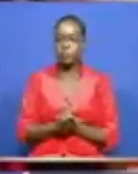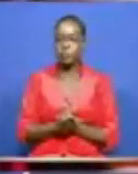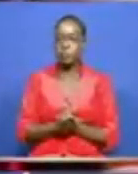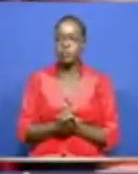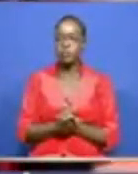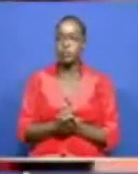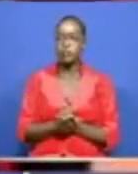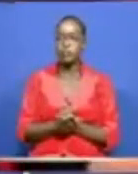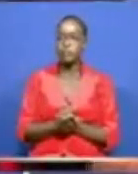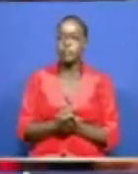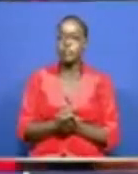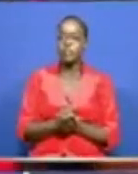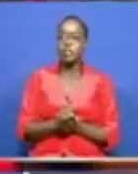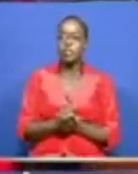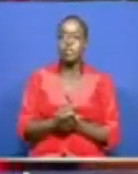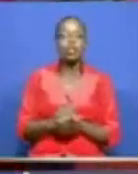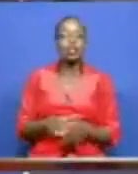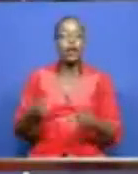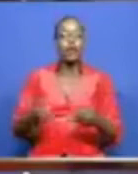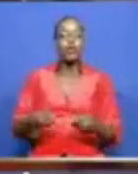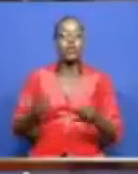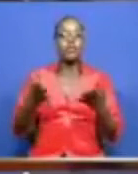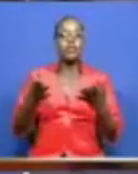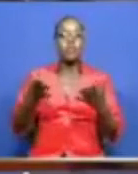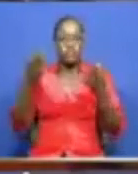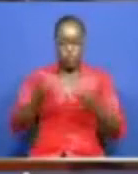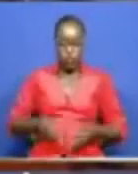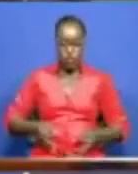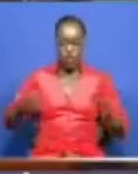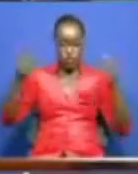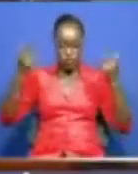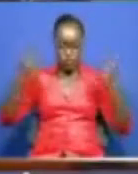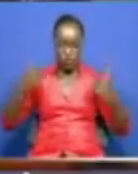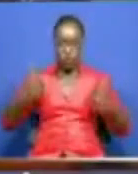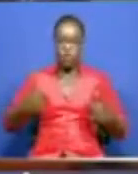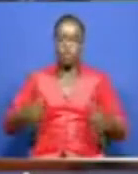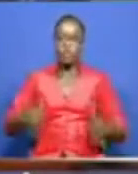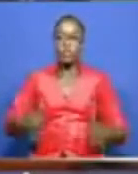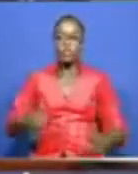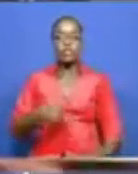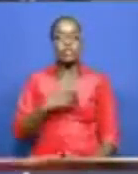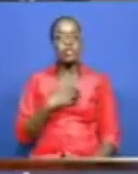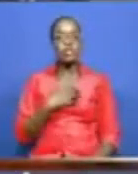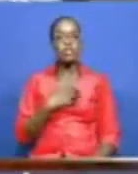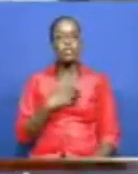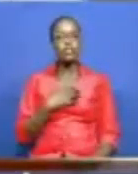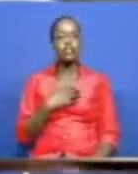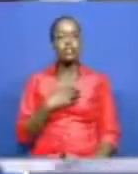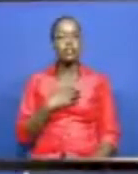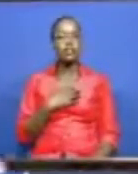Naye Maraga akasalimu sare za jaji mkuu. Gisheru, retired, succeeded by Dr. William